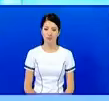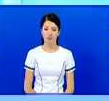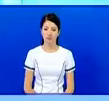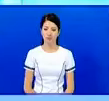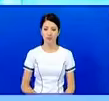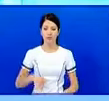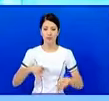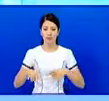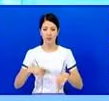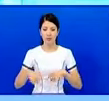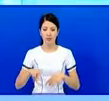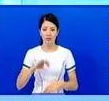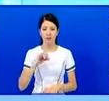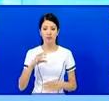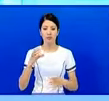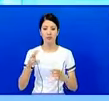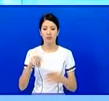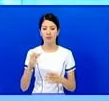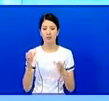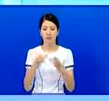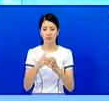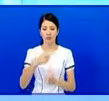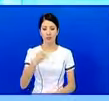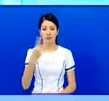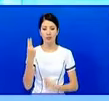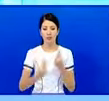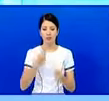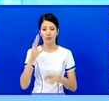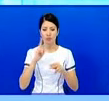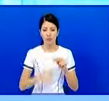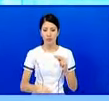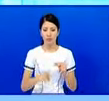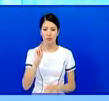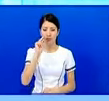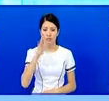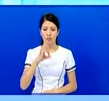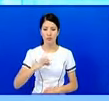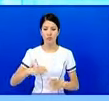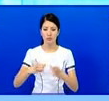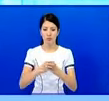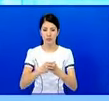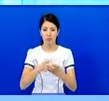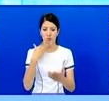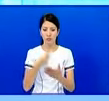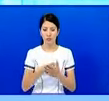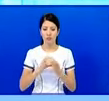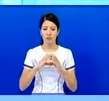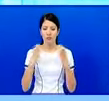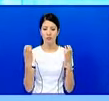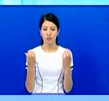Футболдан Премьер Лига командалар арасында 24-ші тур ойындар аяқталды. Шымкенттік Ордабасы командасы өз алаңында Атыраудың